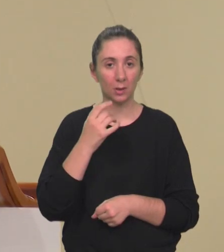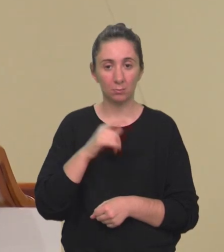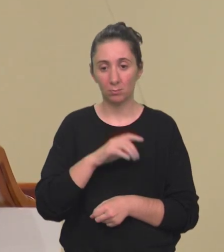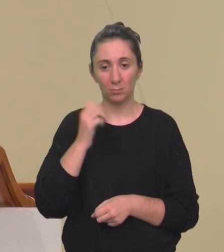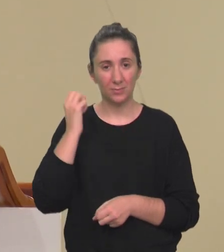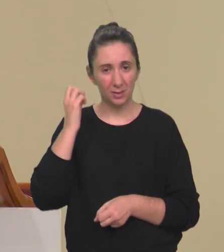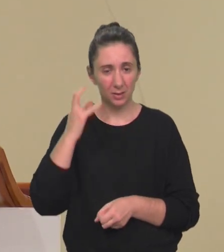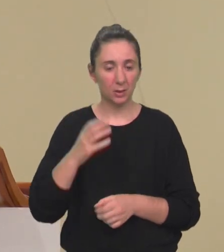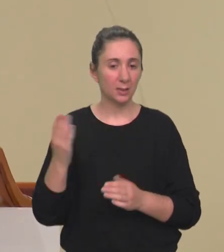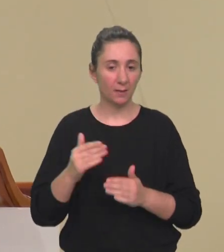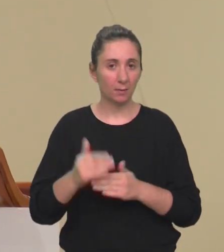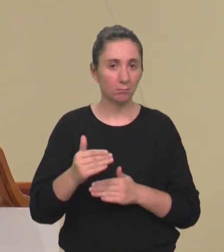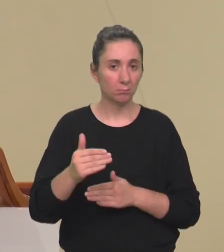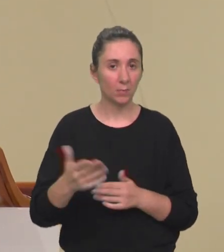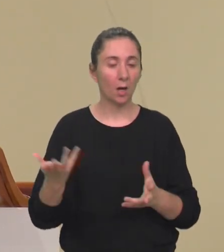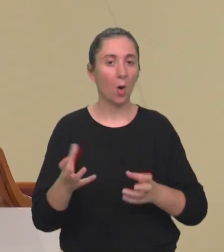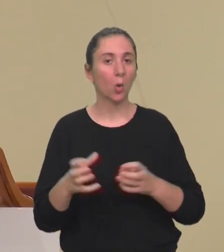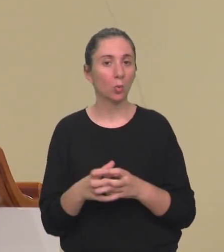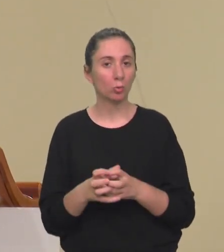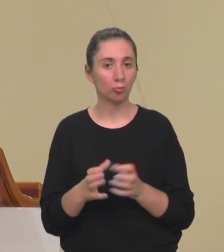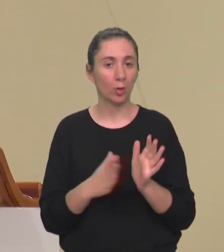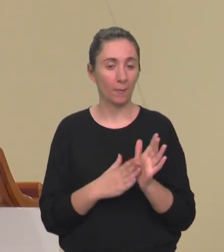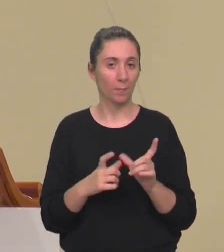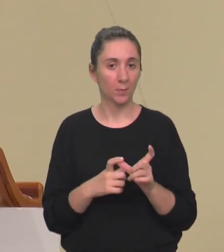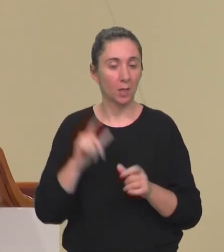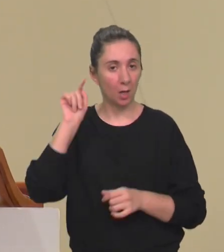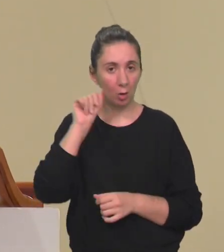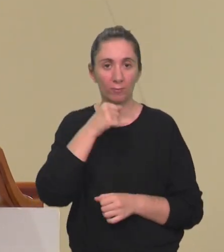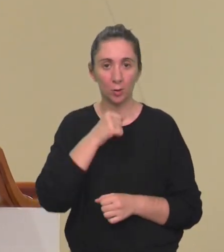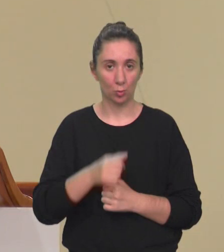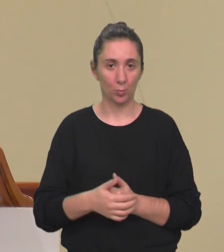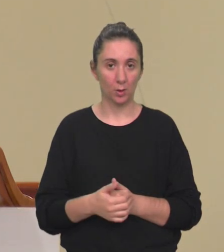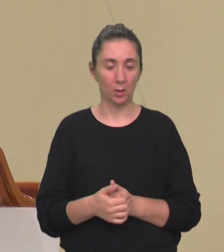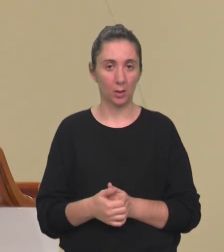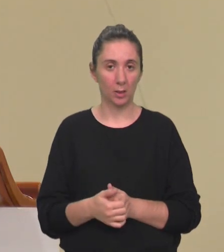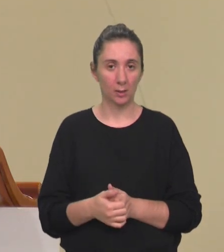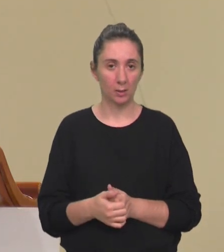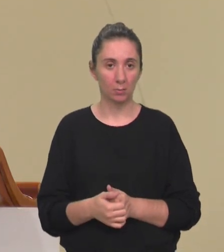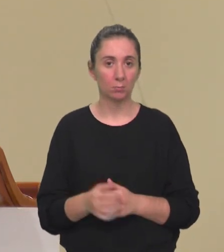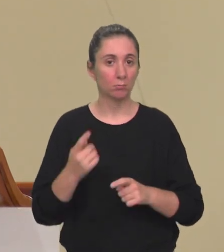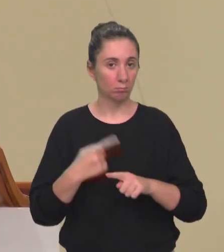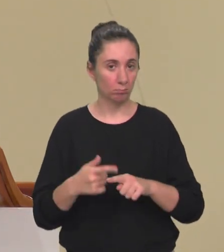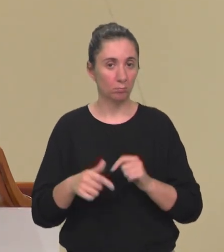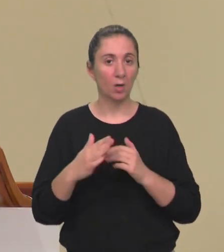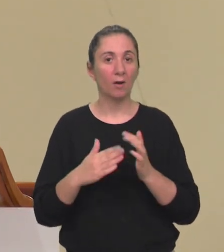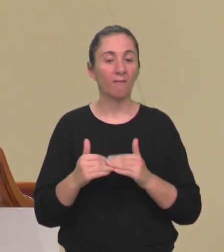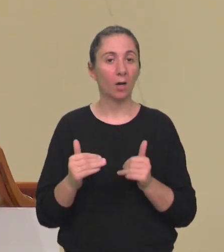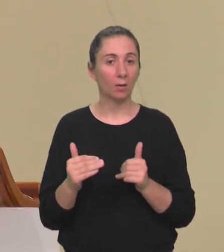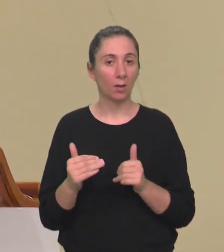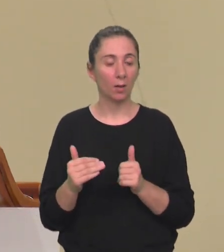dan sve više unapređujete kao društvo multiple skleroze Karlovačke županije.